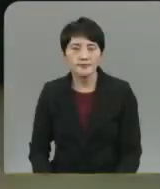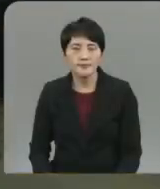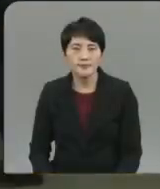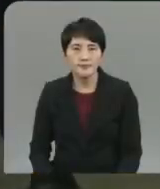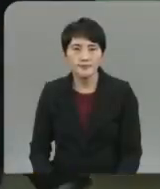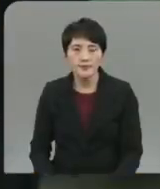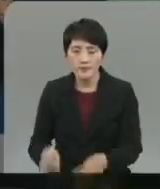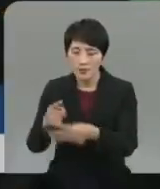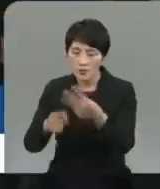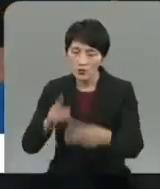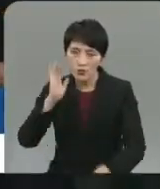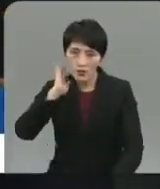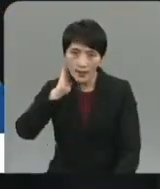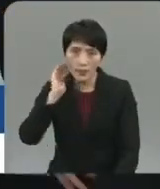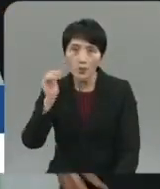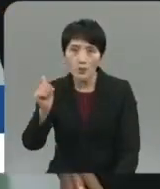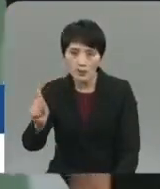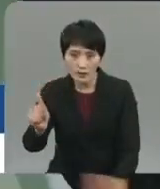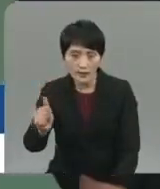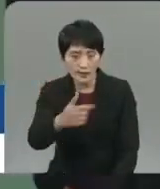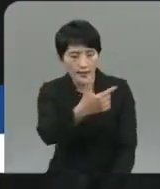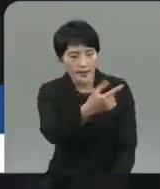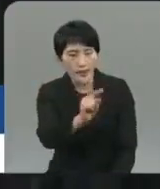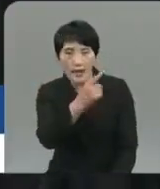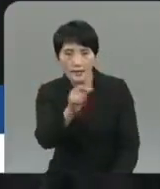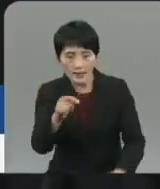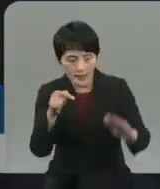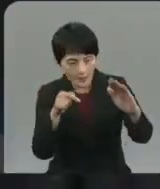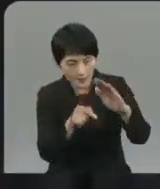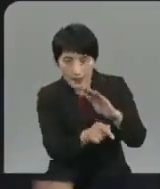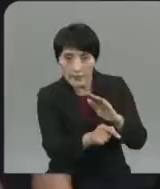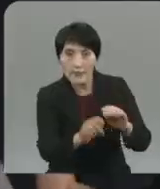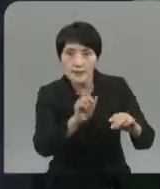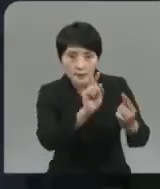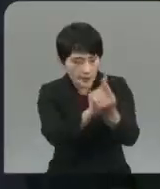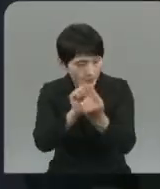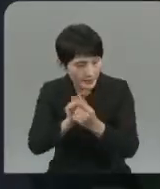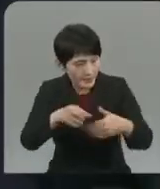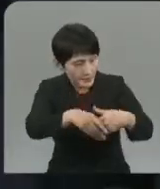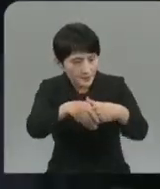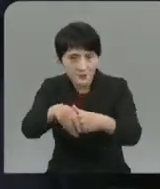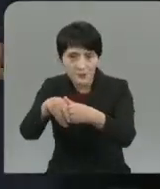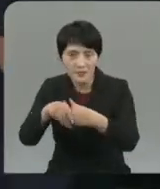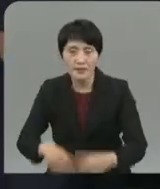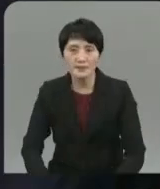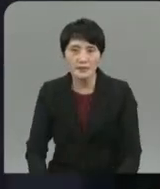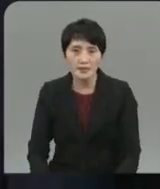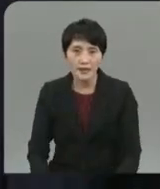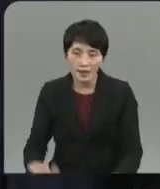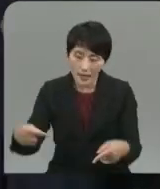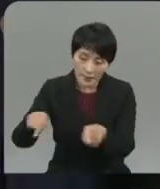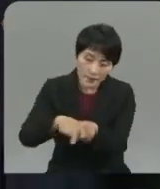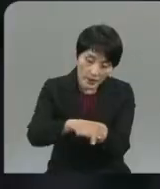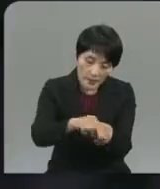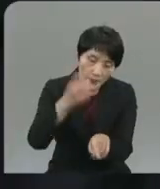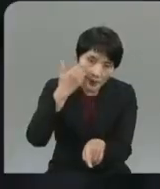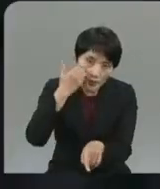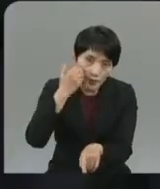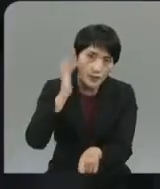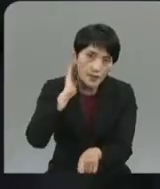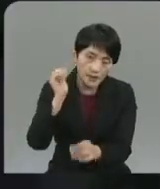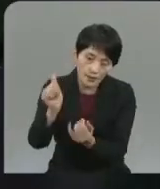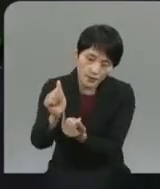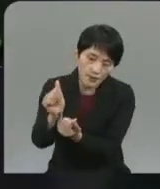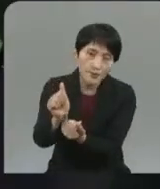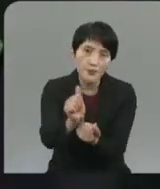アメリカを国賓訪問しているユンソンギョル大統領はハリス副大統領の案内でワシントン